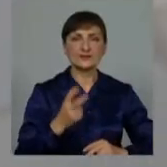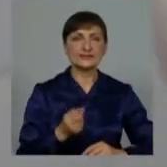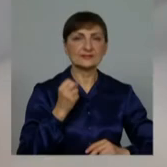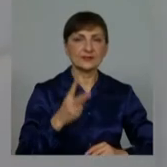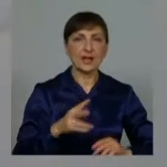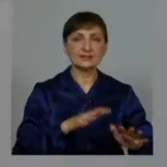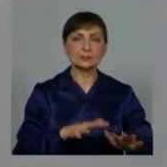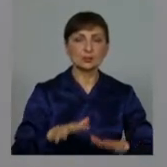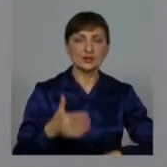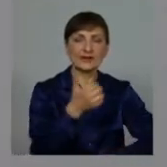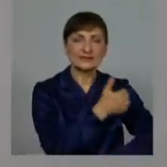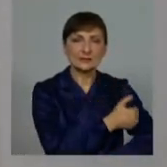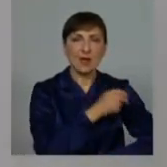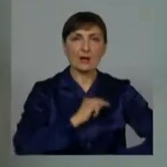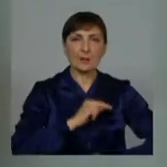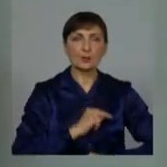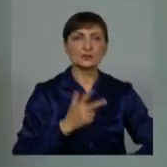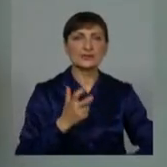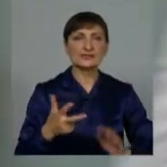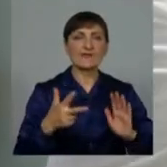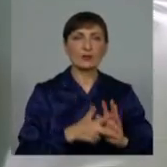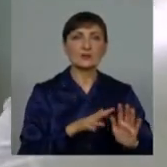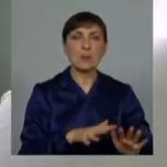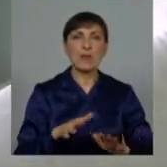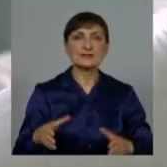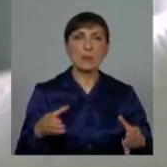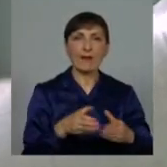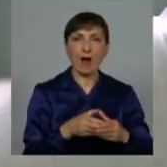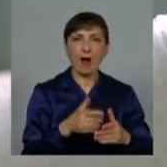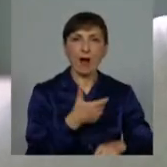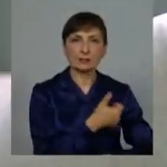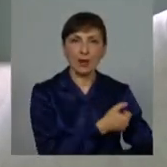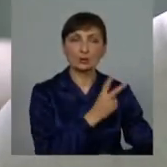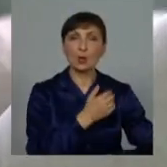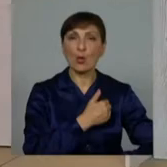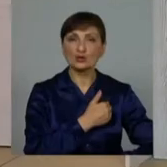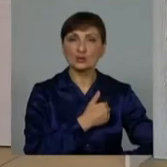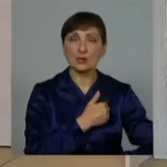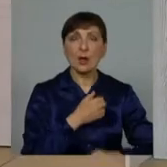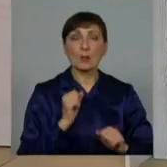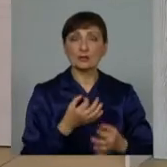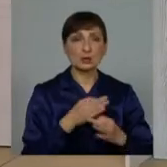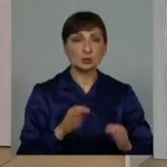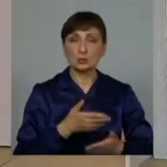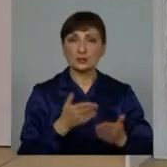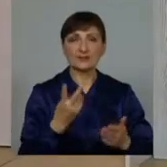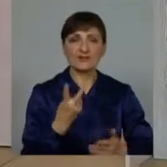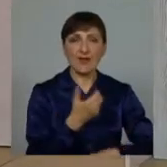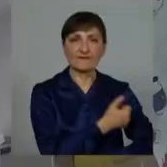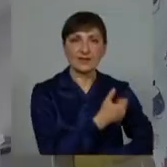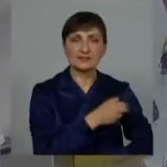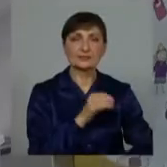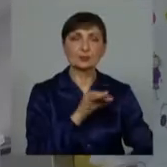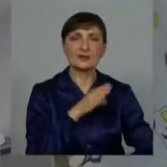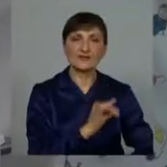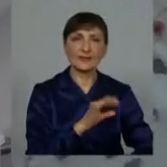212 пунктов вакцинации. Работают 308 прививочных бригад. Для желающих привиться теперь доступны сразу две вакцины – «Спутник